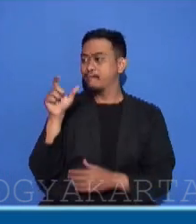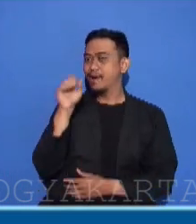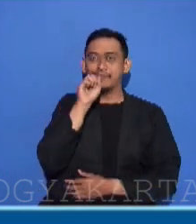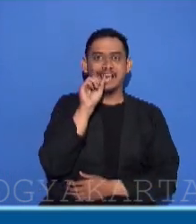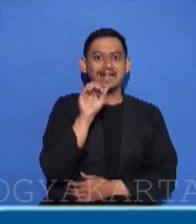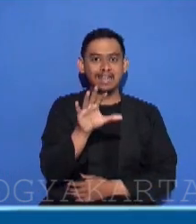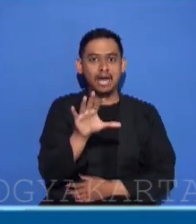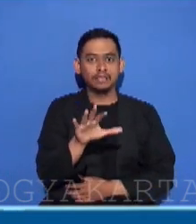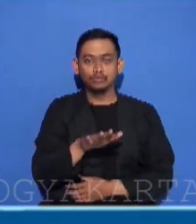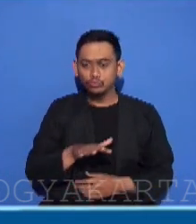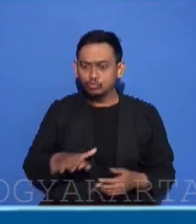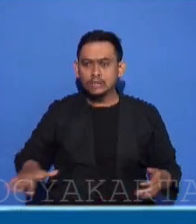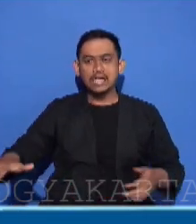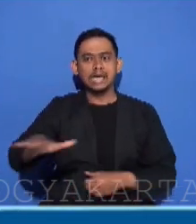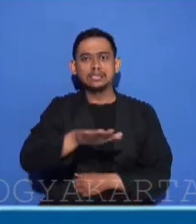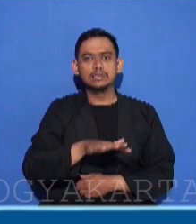sangat